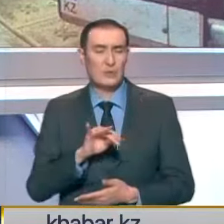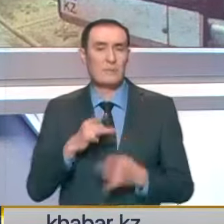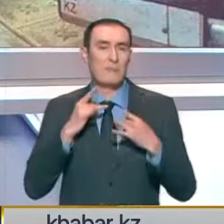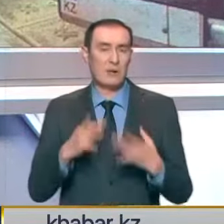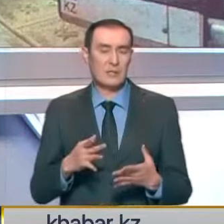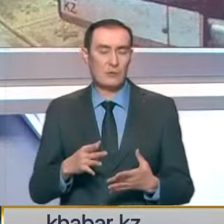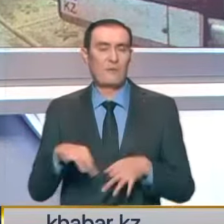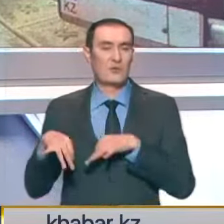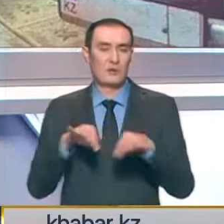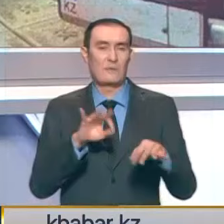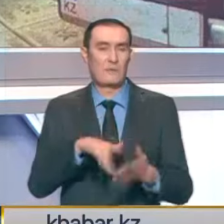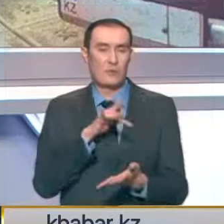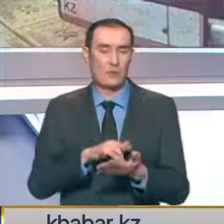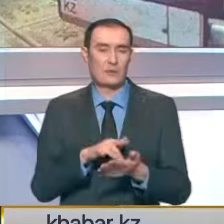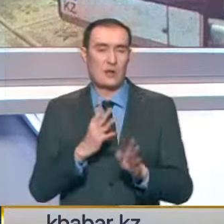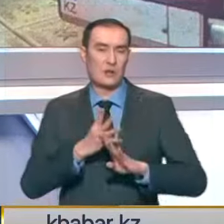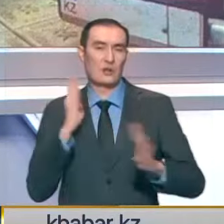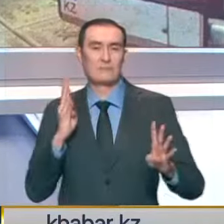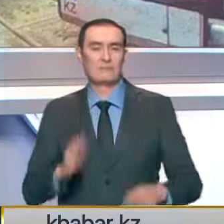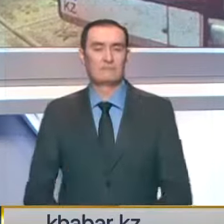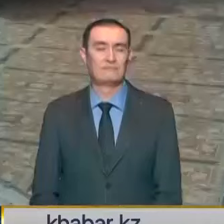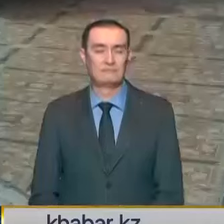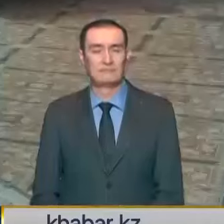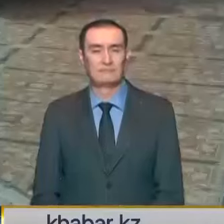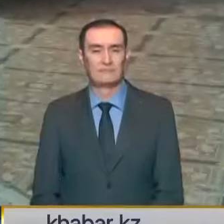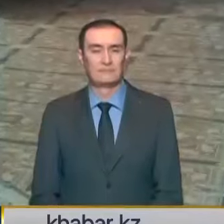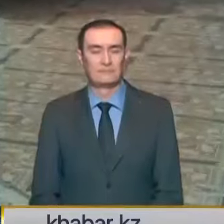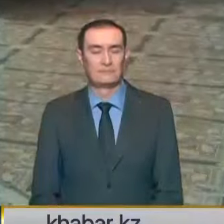праздникам выезжают в город кортежем.